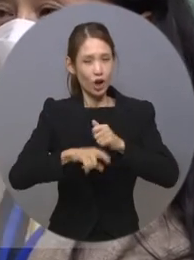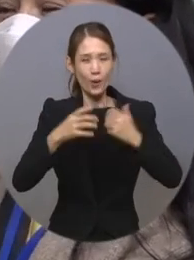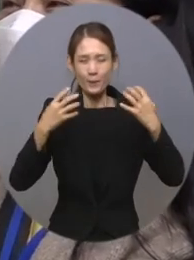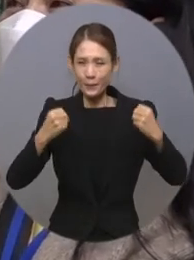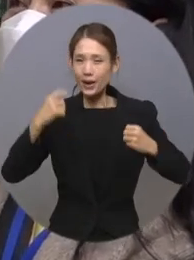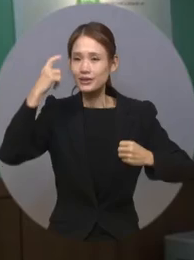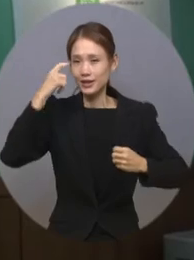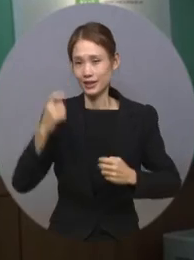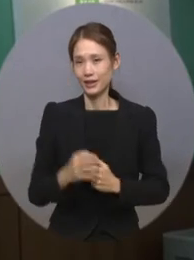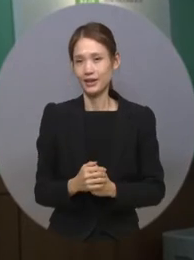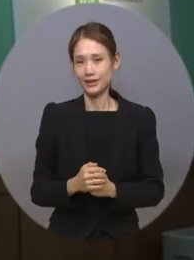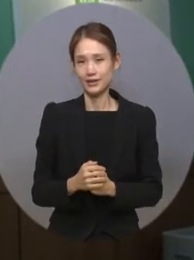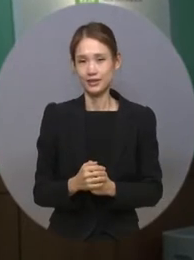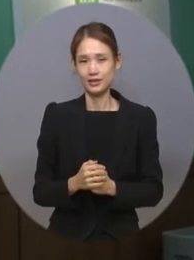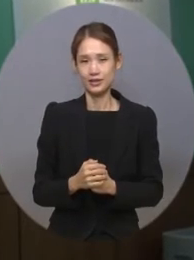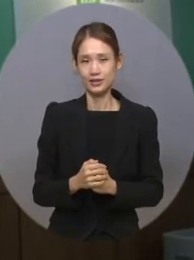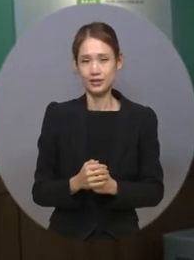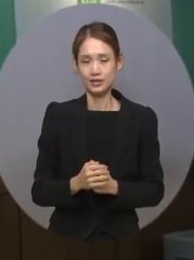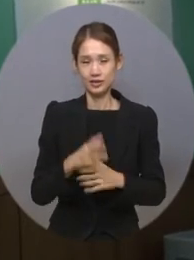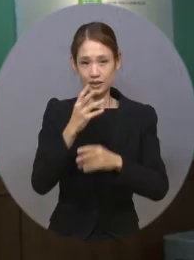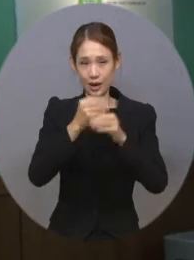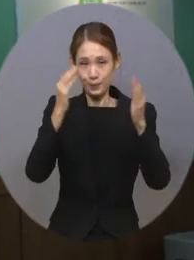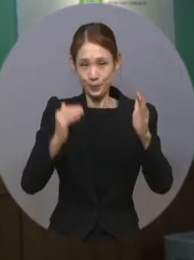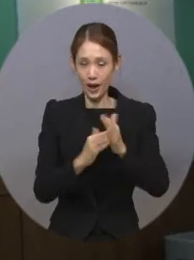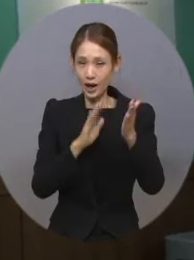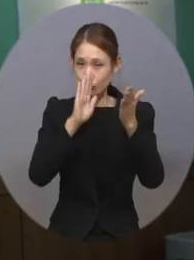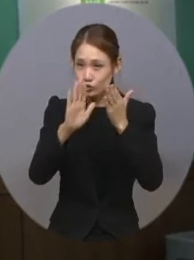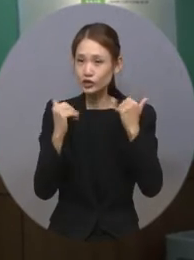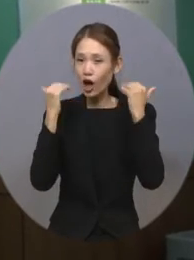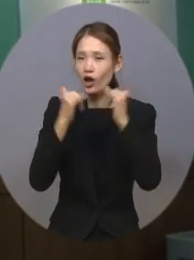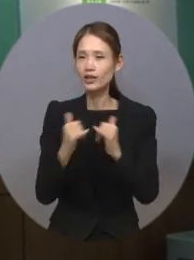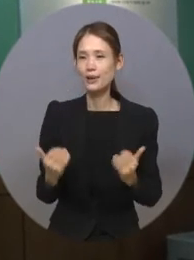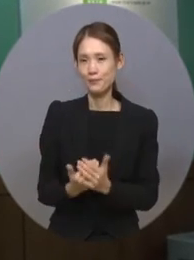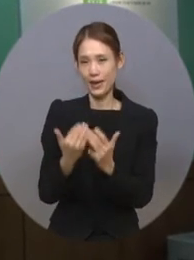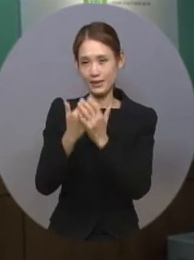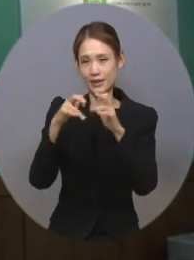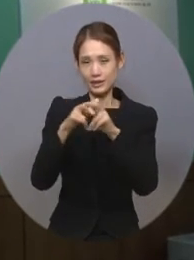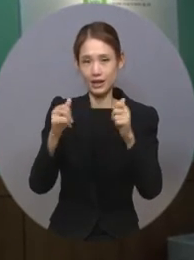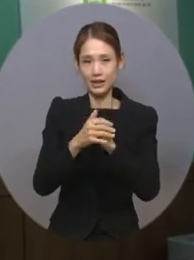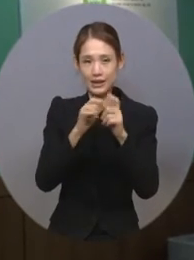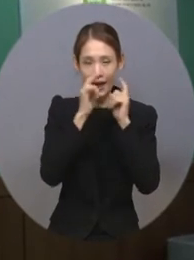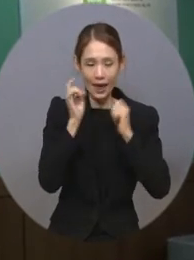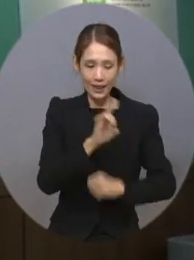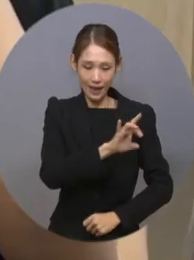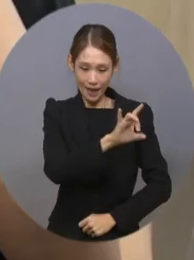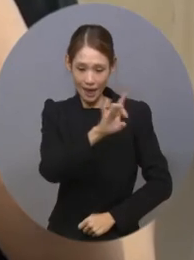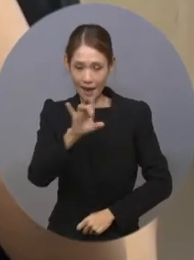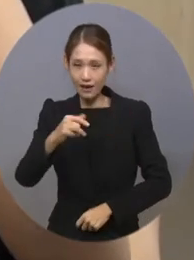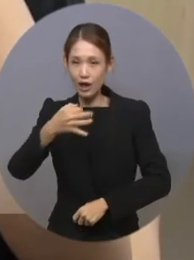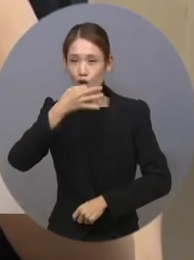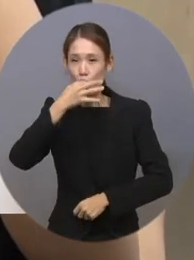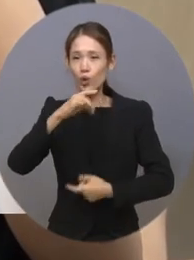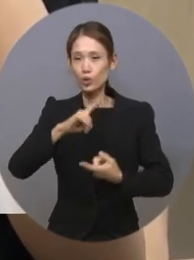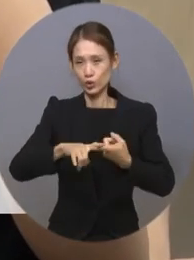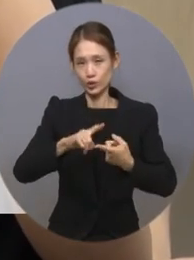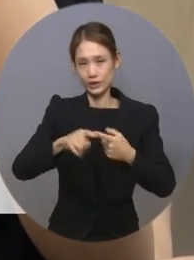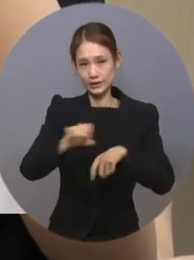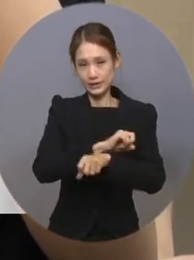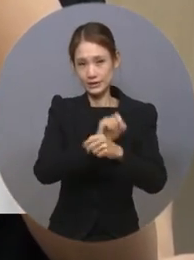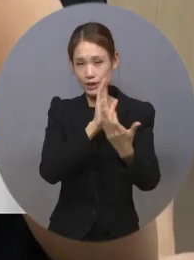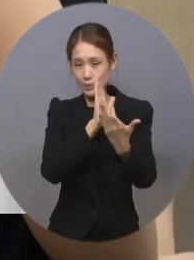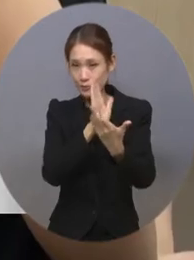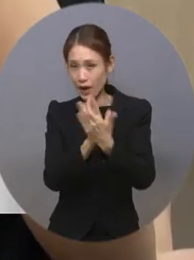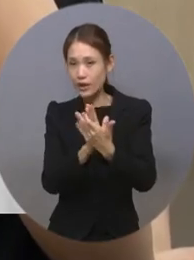합니다. 학령기 이후 성인 발달장애인 개개인의 욕구와 특성에 맞는 맞춤형 교육을